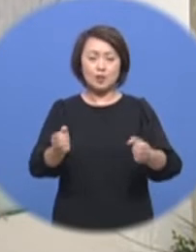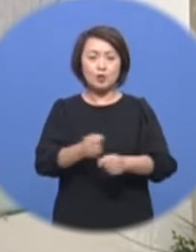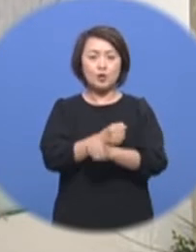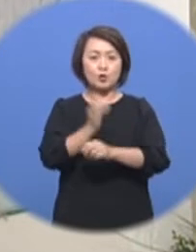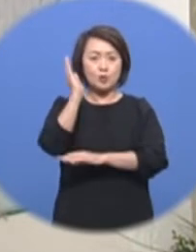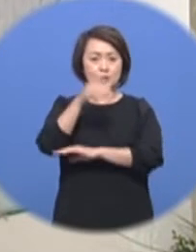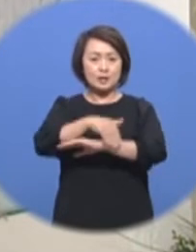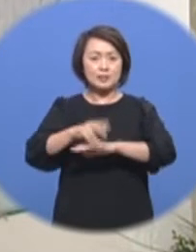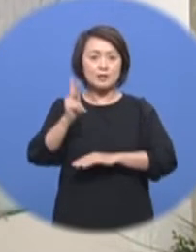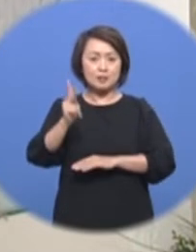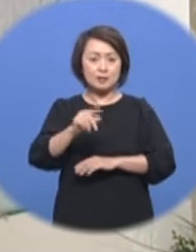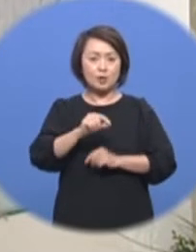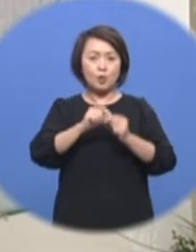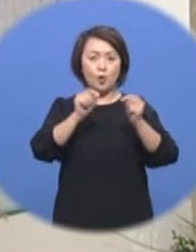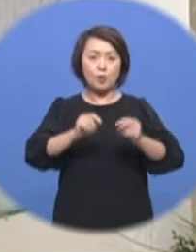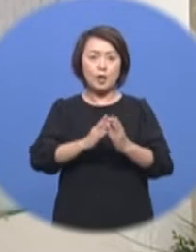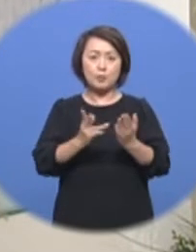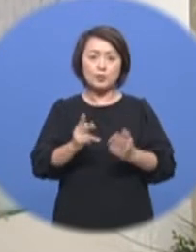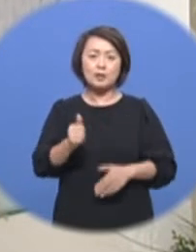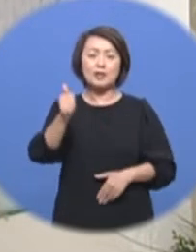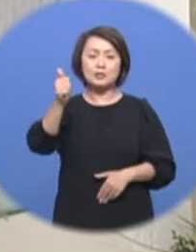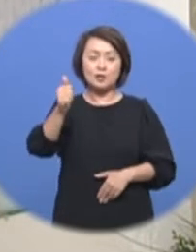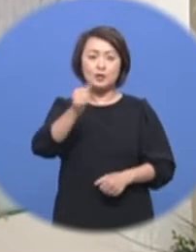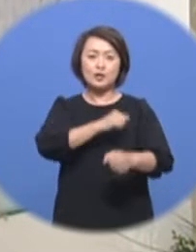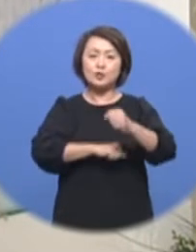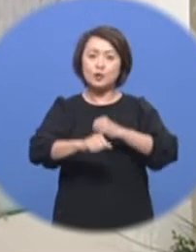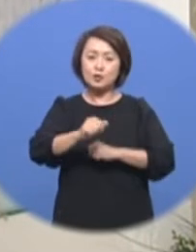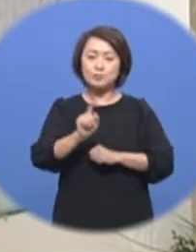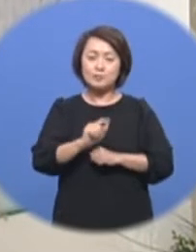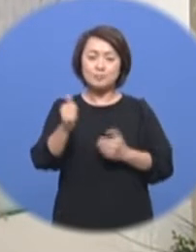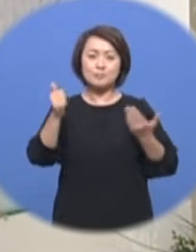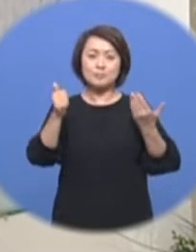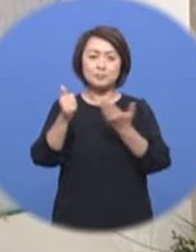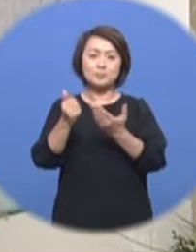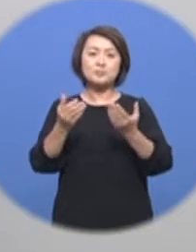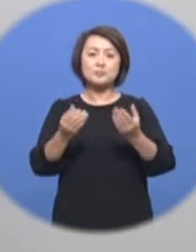課の岡本課長に主な取り組みを聞きました。